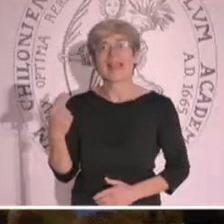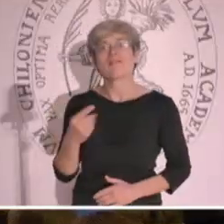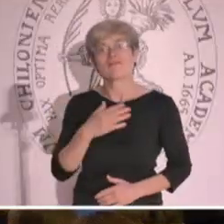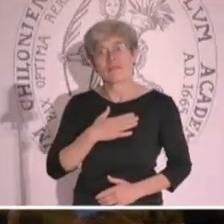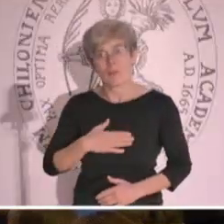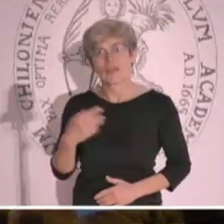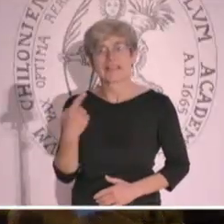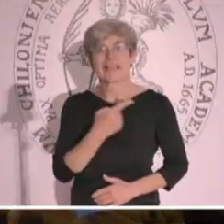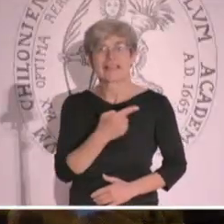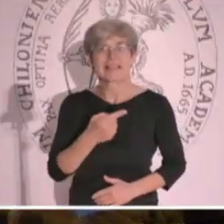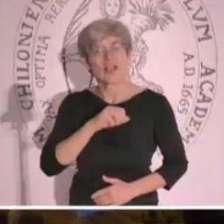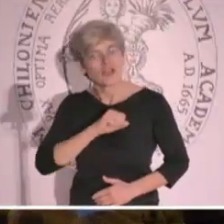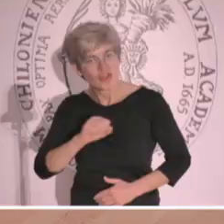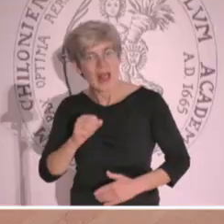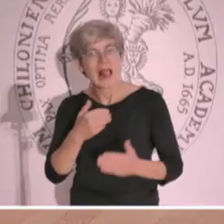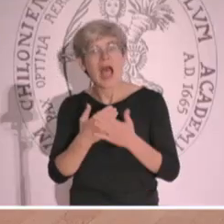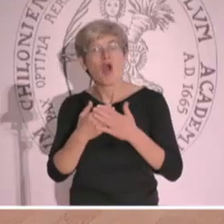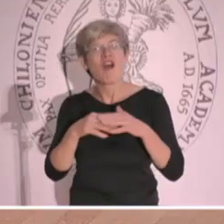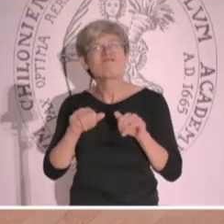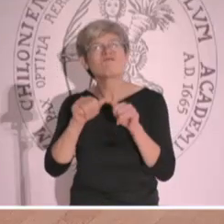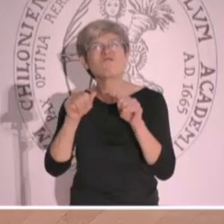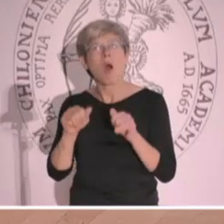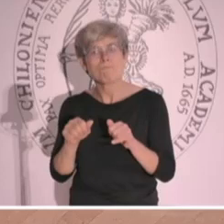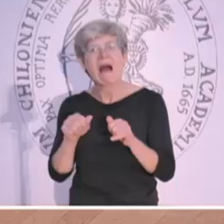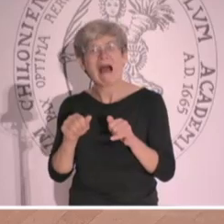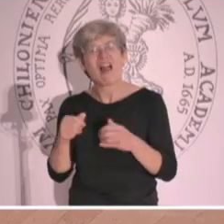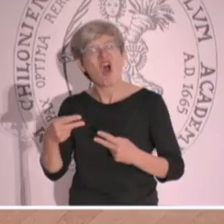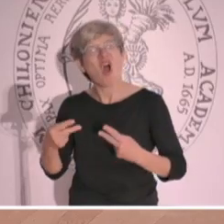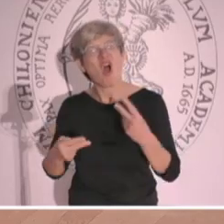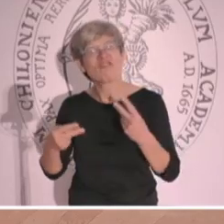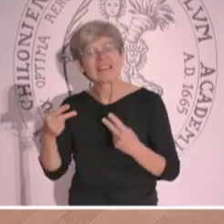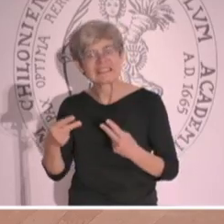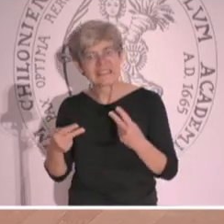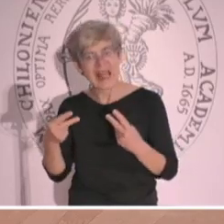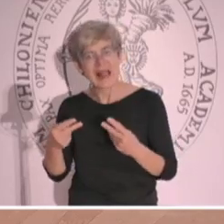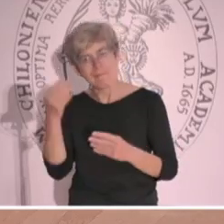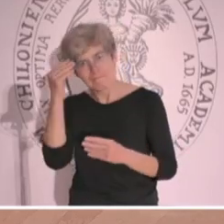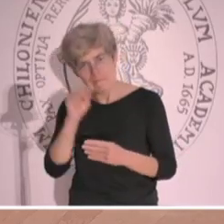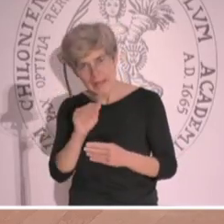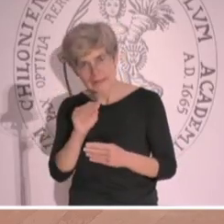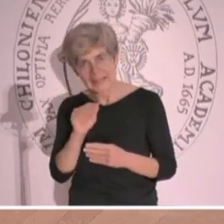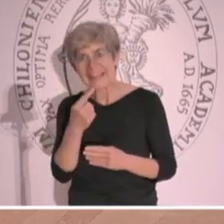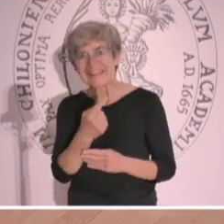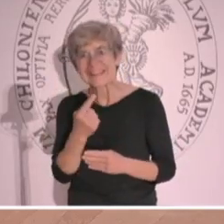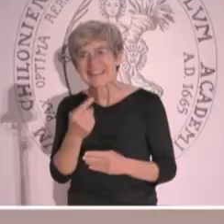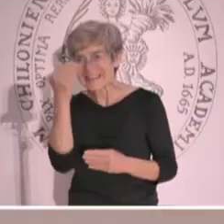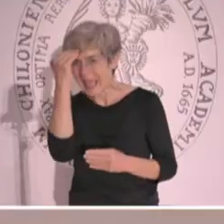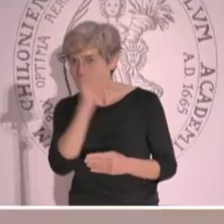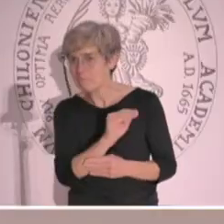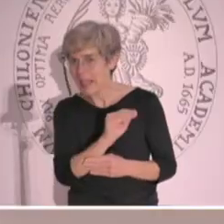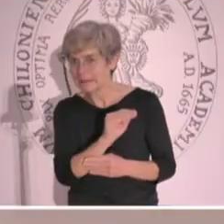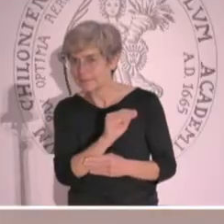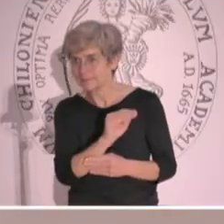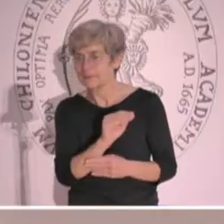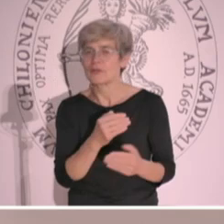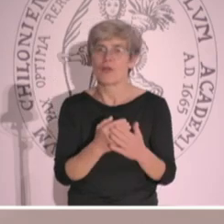formell juristisch zu Kiel bekennen, sich also bei der Stadt anmelden. Der eine Vorteil für Sie ist ganz unmittelbar, Sie müssen kein